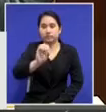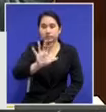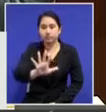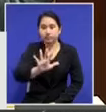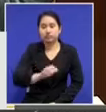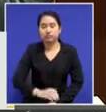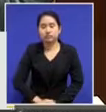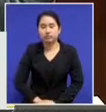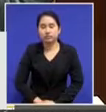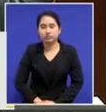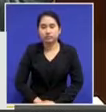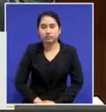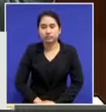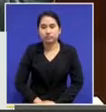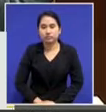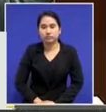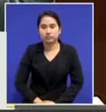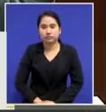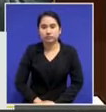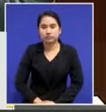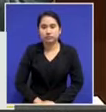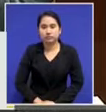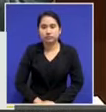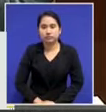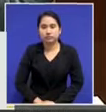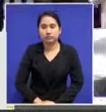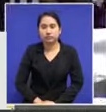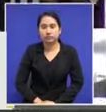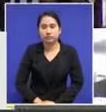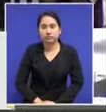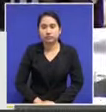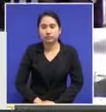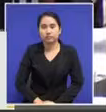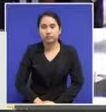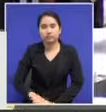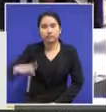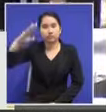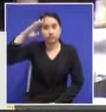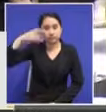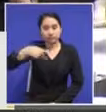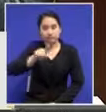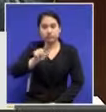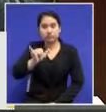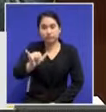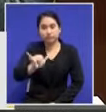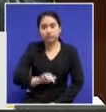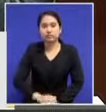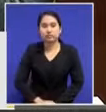455พลเรือเอกลือชัยลุดดิด พลเอกประยุทธ์จันทร์โอชาครับ